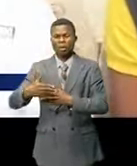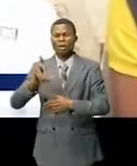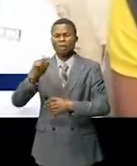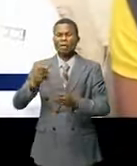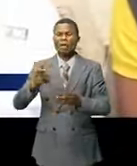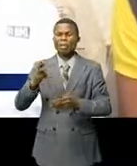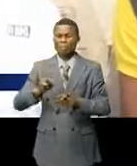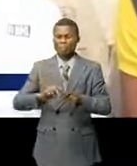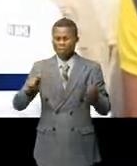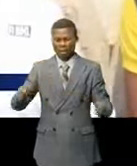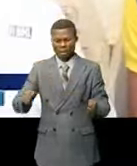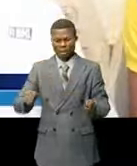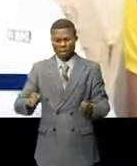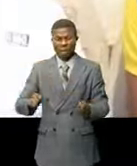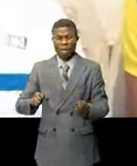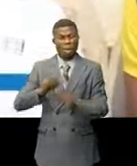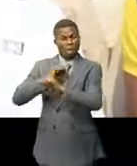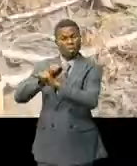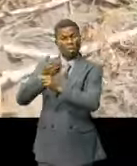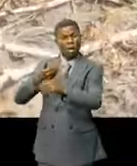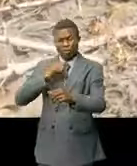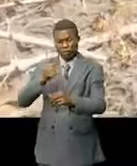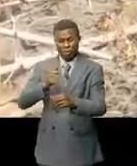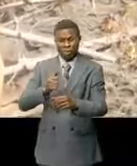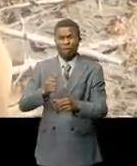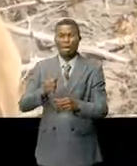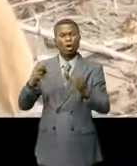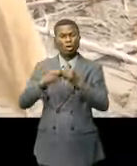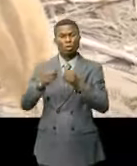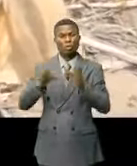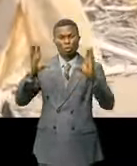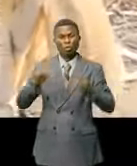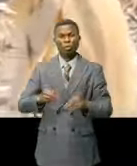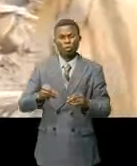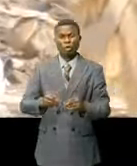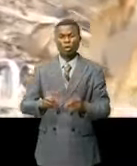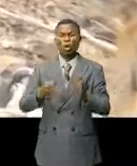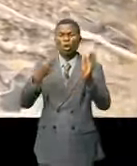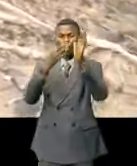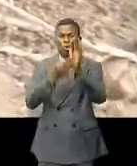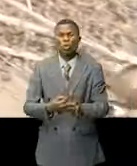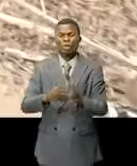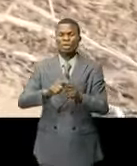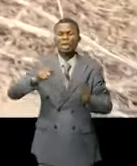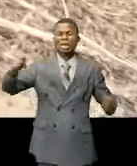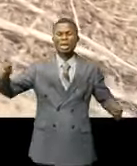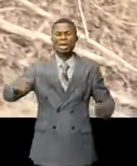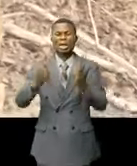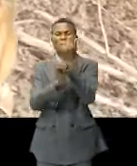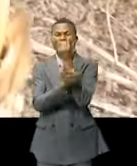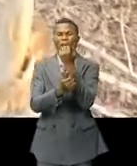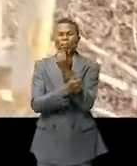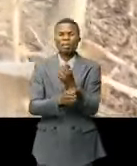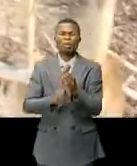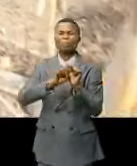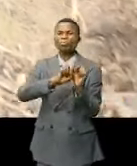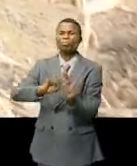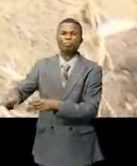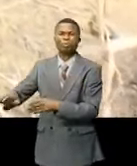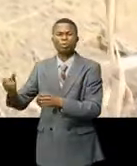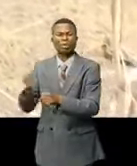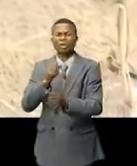on ne fait pas attention, ce pylône va tomber. Déjà, ces 800 hectares de maïs sont abandonnés sur 1500 cultivés dans le